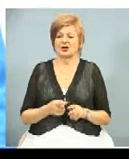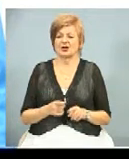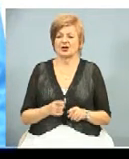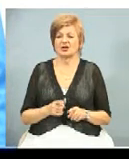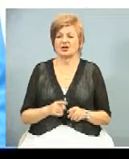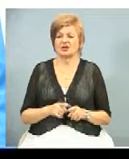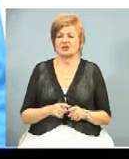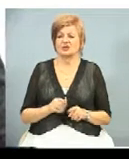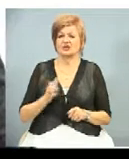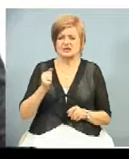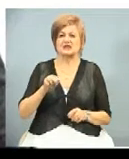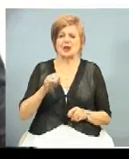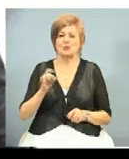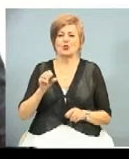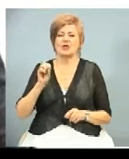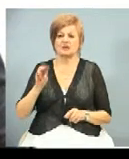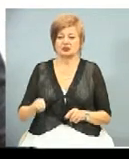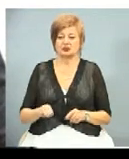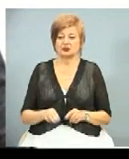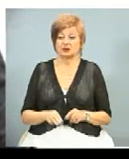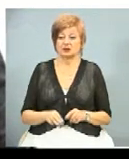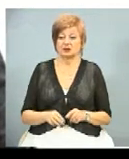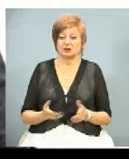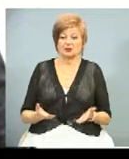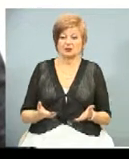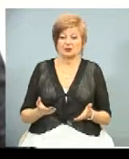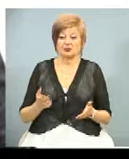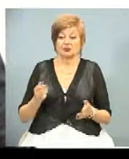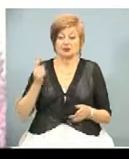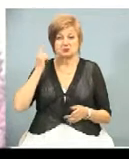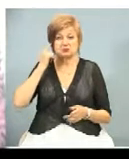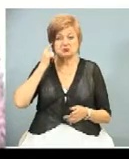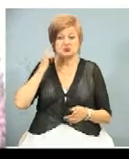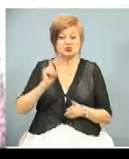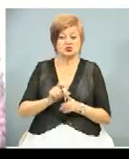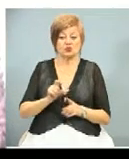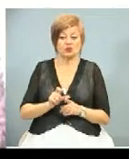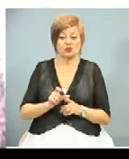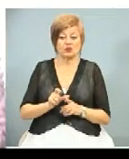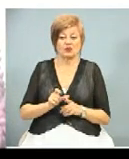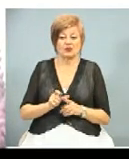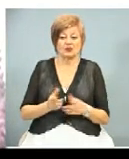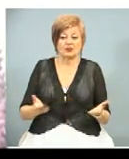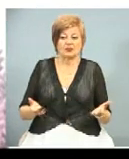Хто-то саперує. У мене в голові літає це слово. Он тут, хто